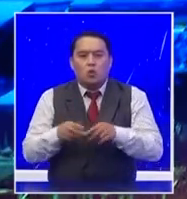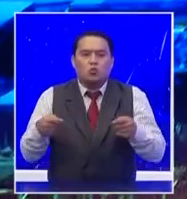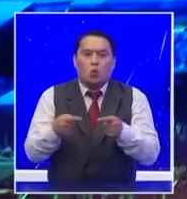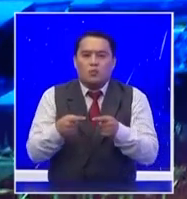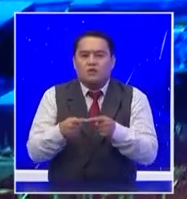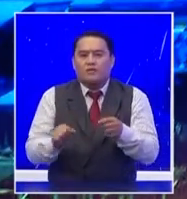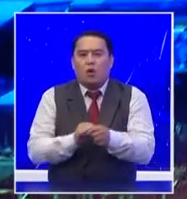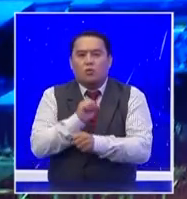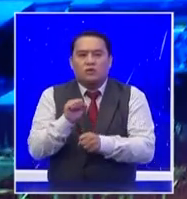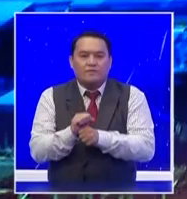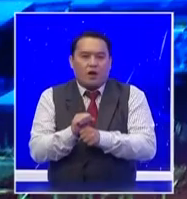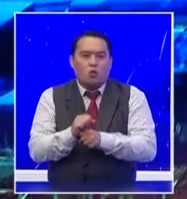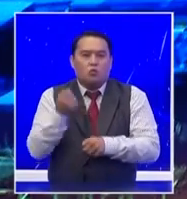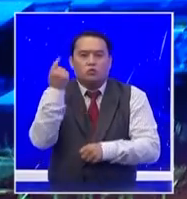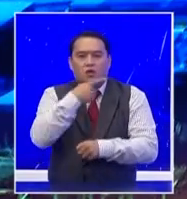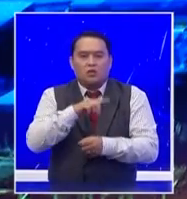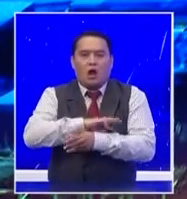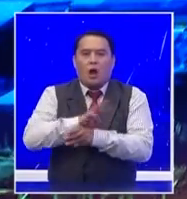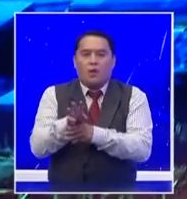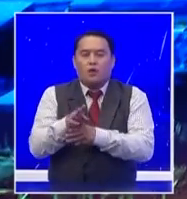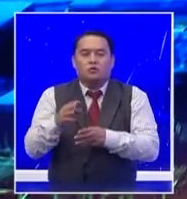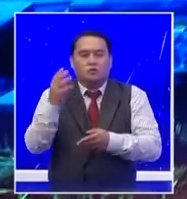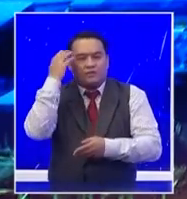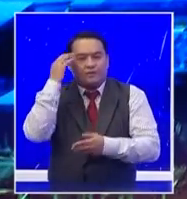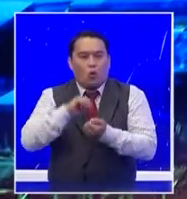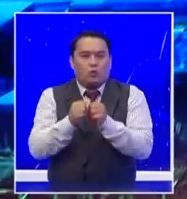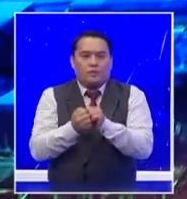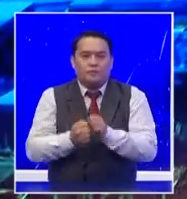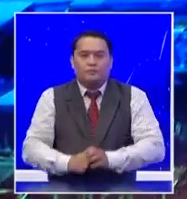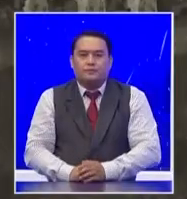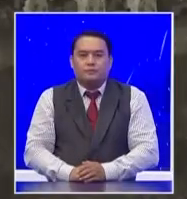угольным тупикам и узнала, какова обеспеченность твердым топливом.